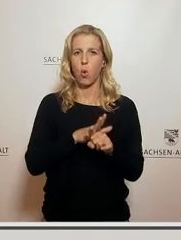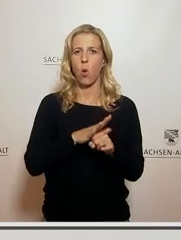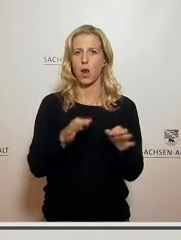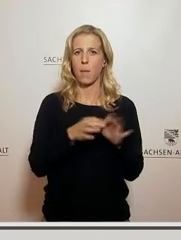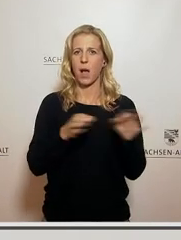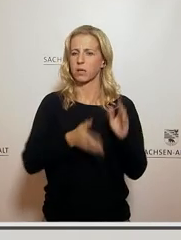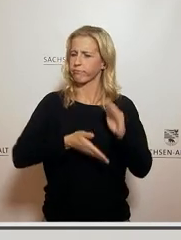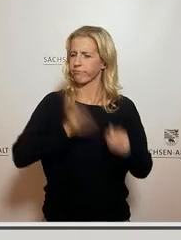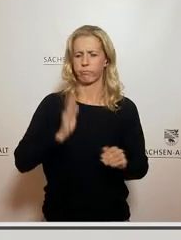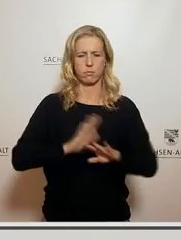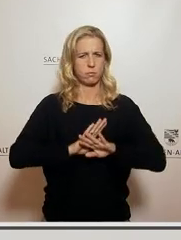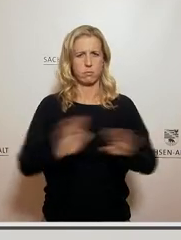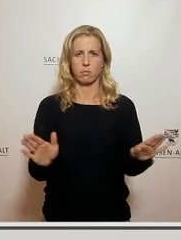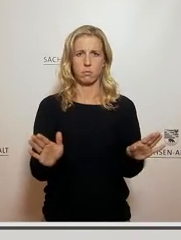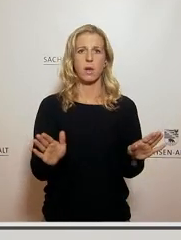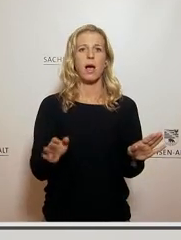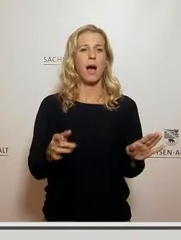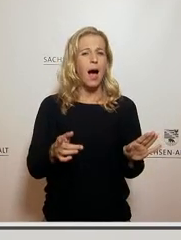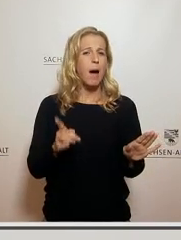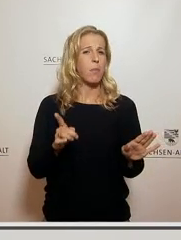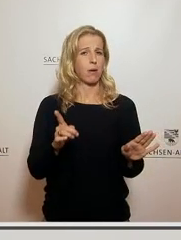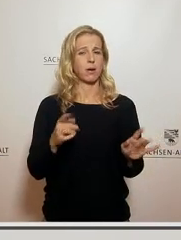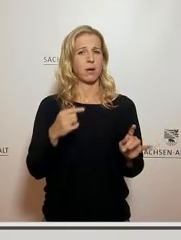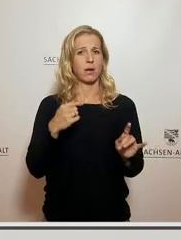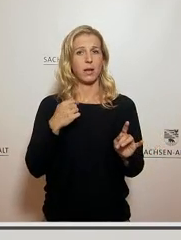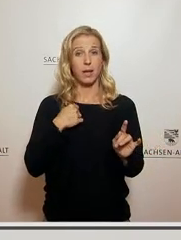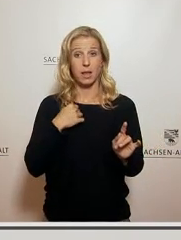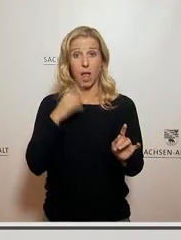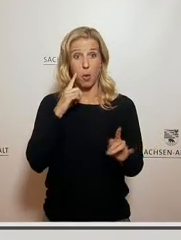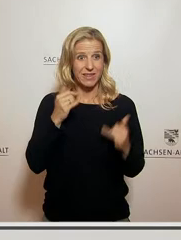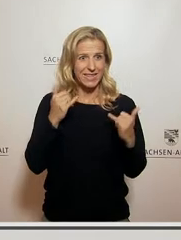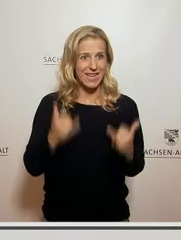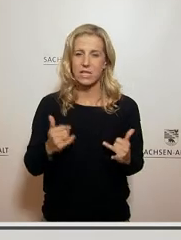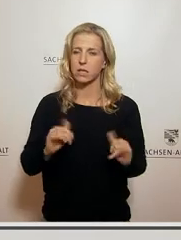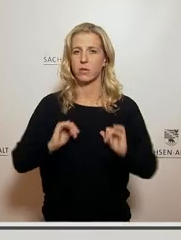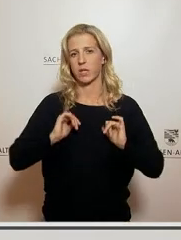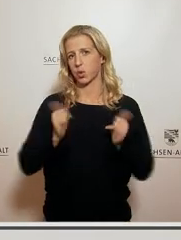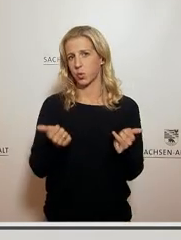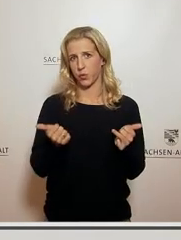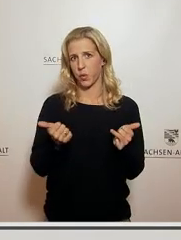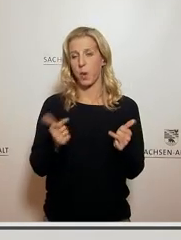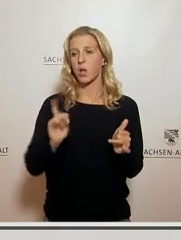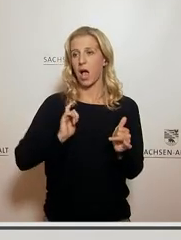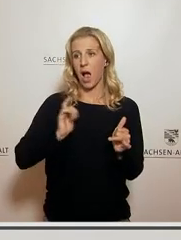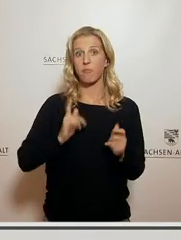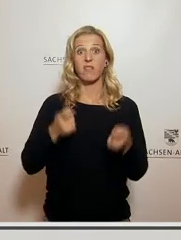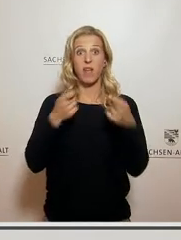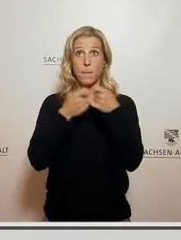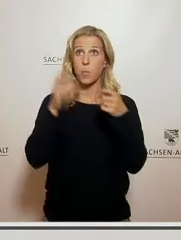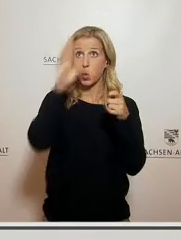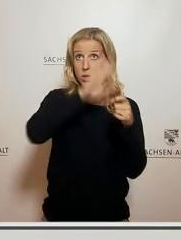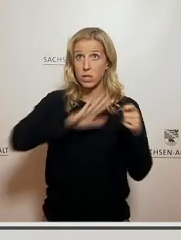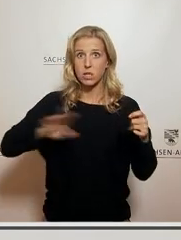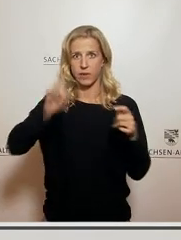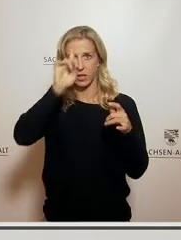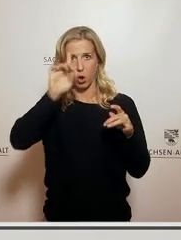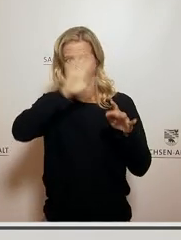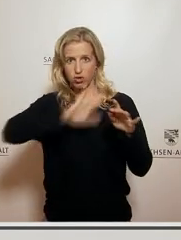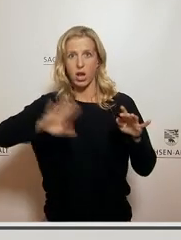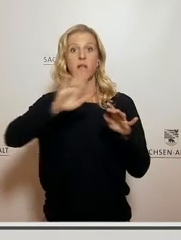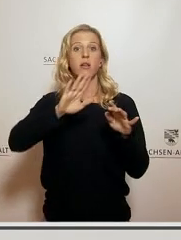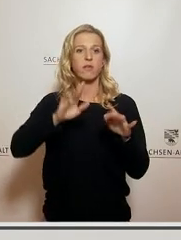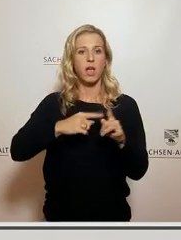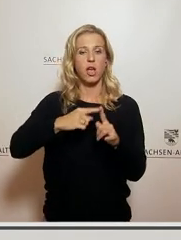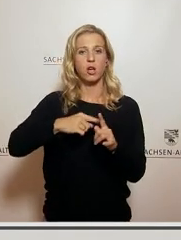aufhören. Ich glaube, wir kommen erst in eine Debatte, wenn wir bundesweit eine höhere Impfquote haben. Dänemark hat